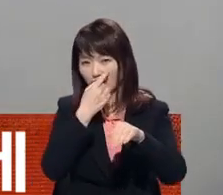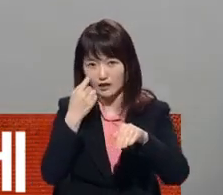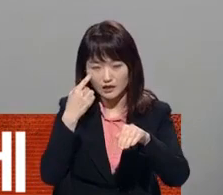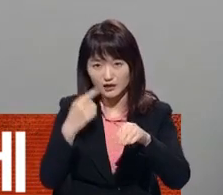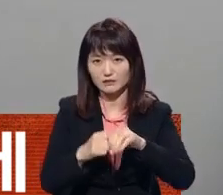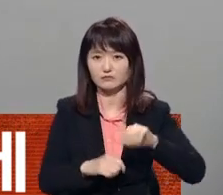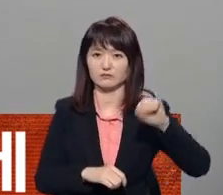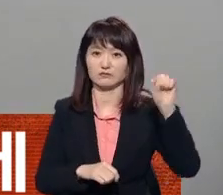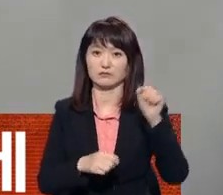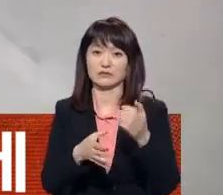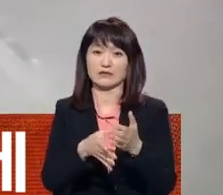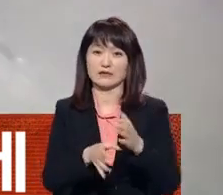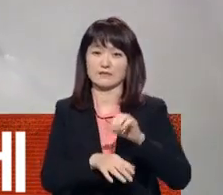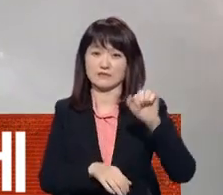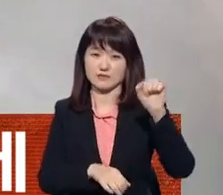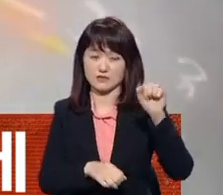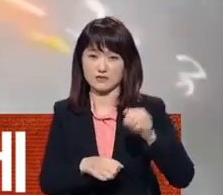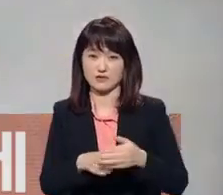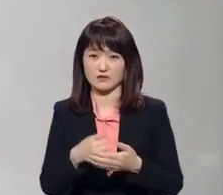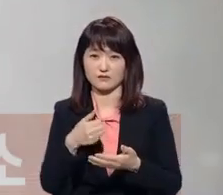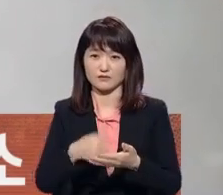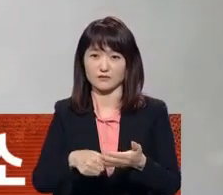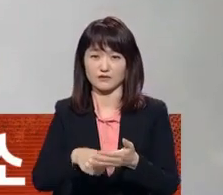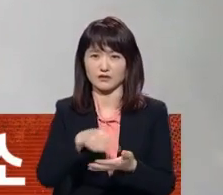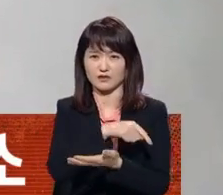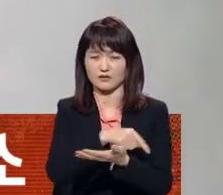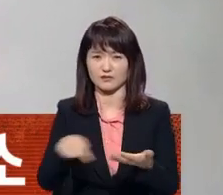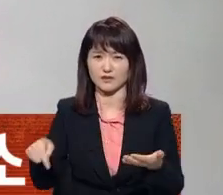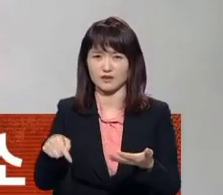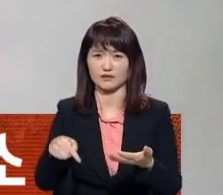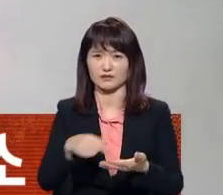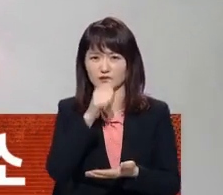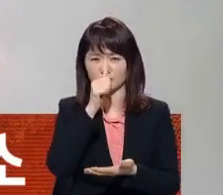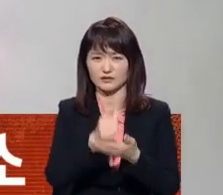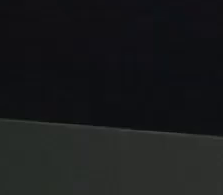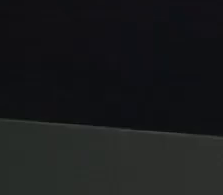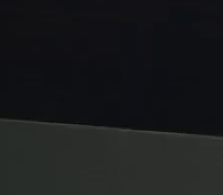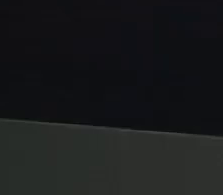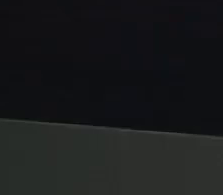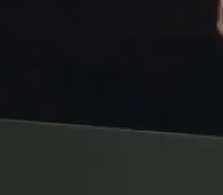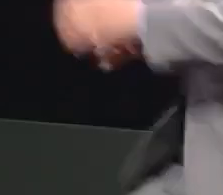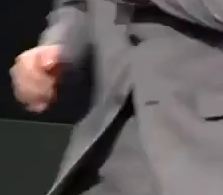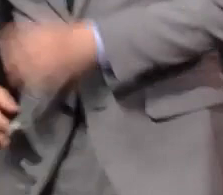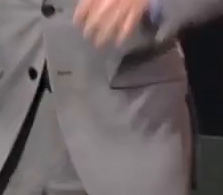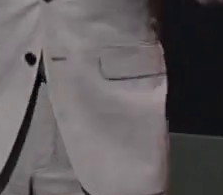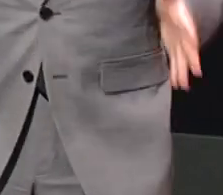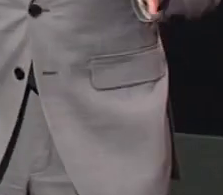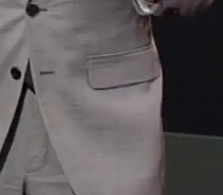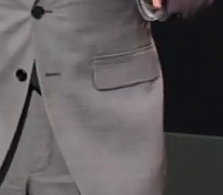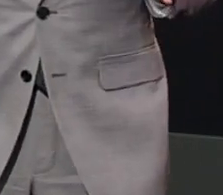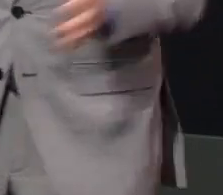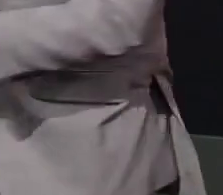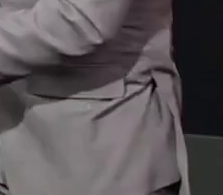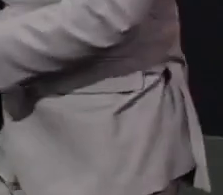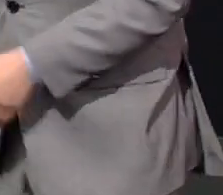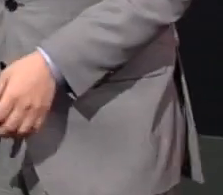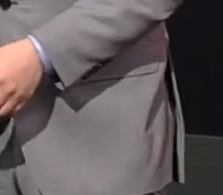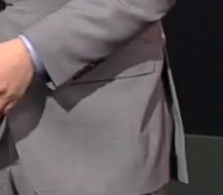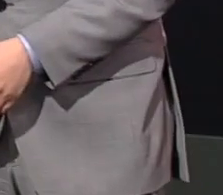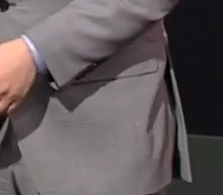했고요 운전자를 난폭운전 그리고 공공기물 파손혐의로 기소할 거라고 전했습니다 아직 안 끝났습니다